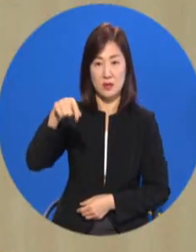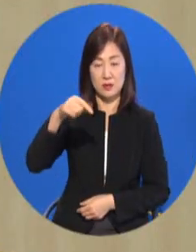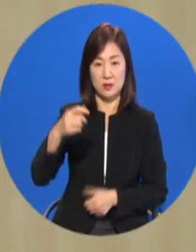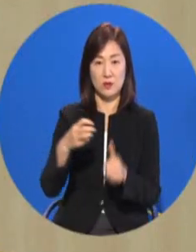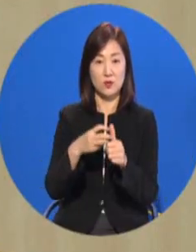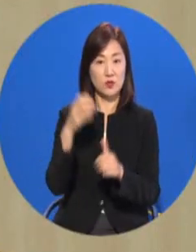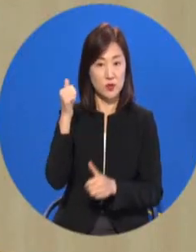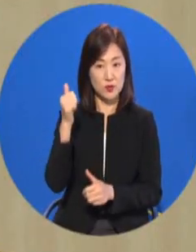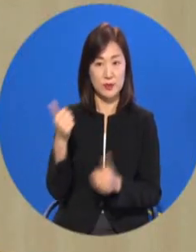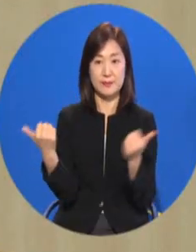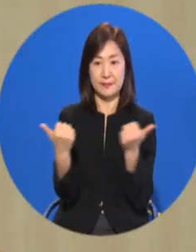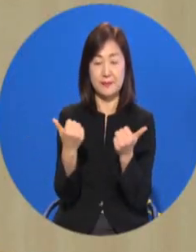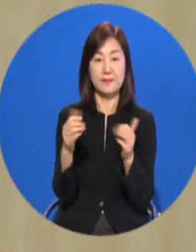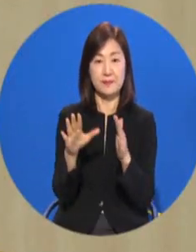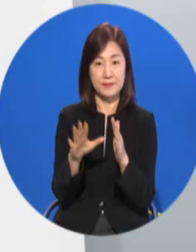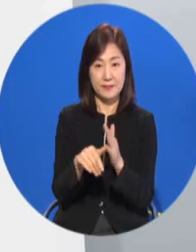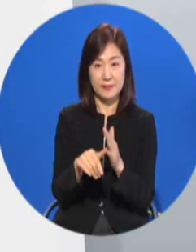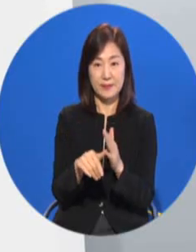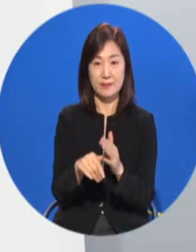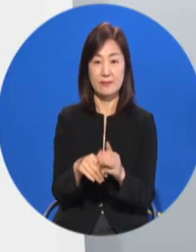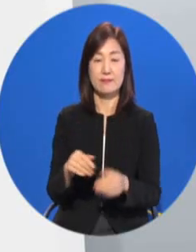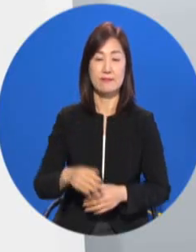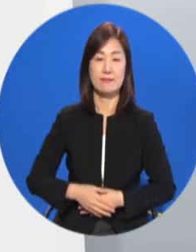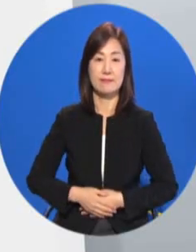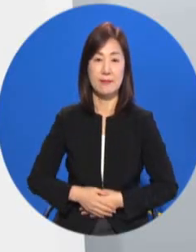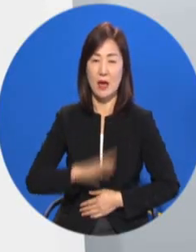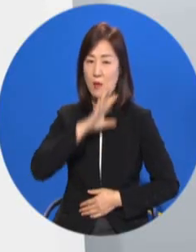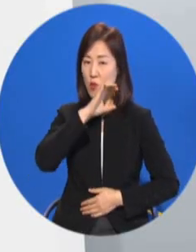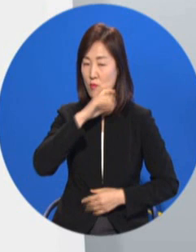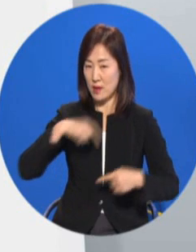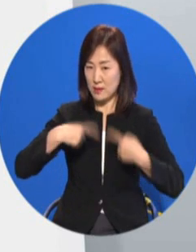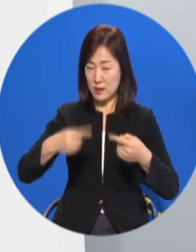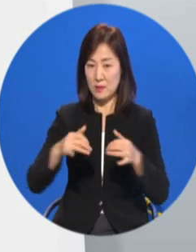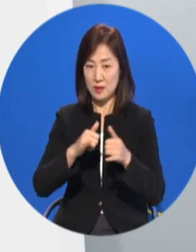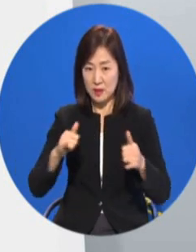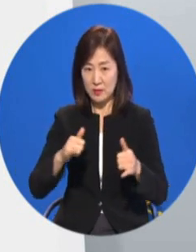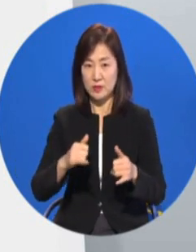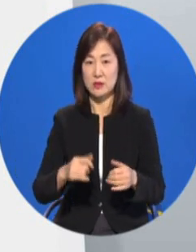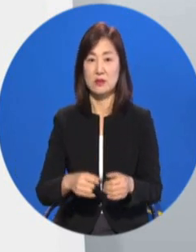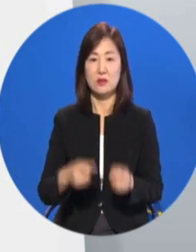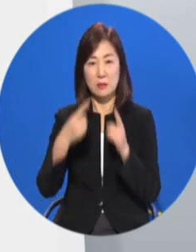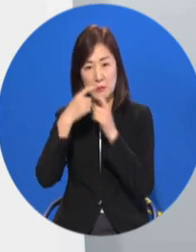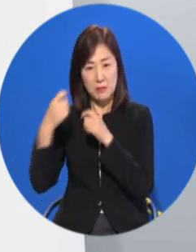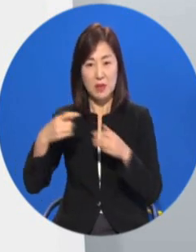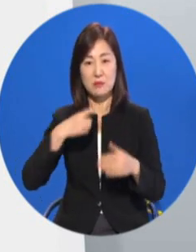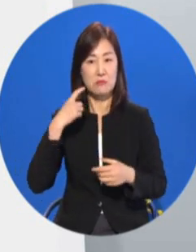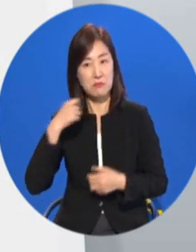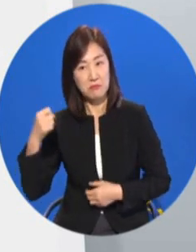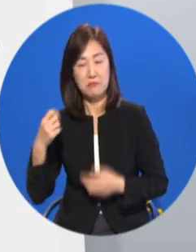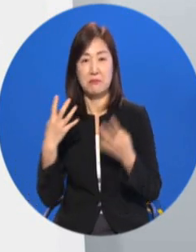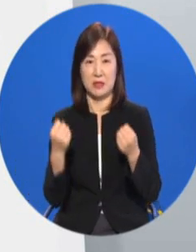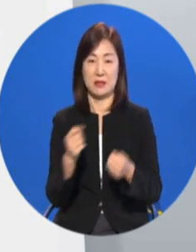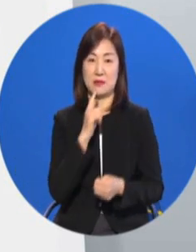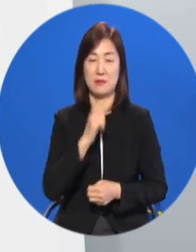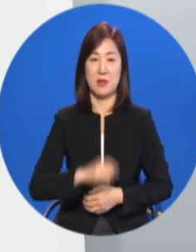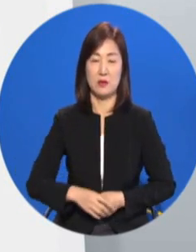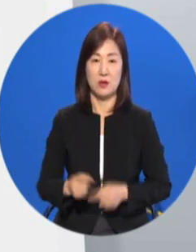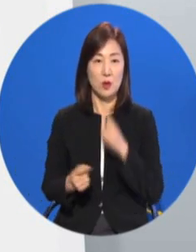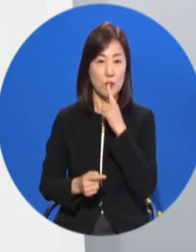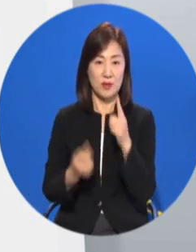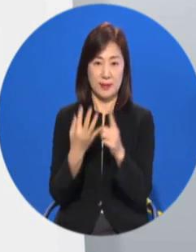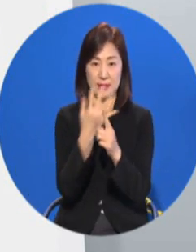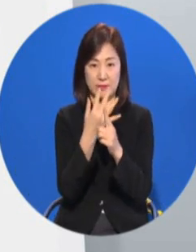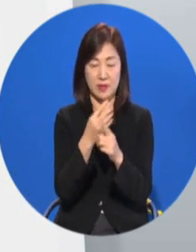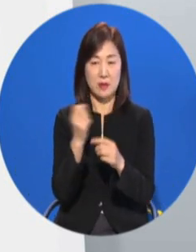간 담의 자리에서 어 집단 민원에 동참하는 주민들은 선동에 끌려가는 경우가 많다 촛불 집회도 몇